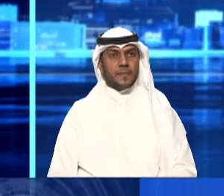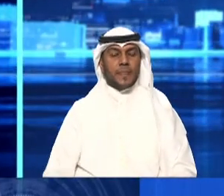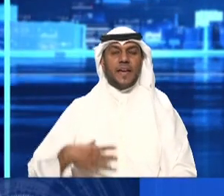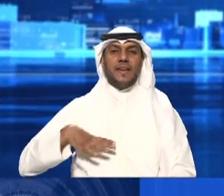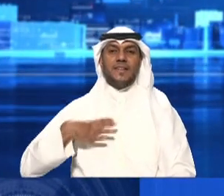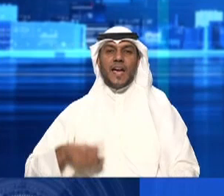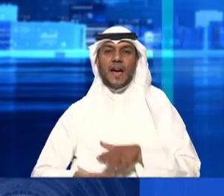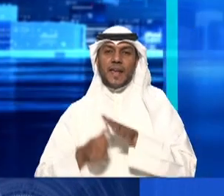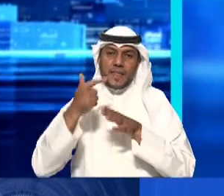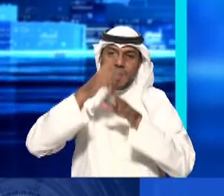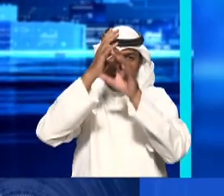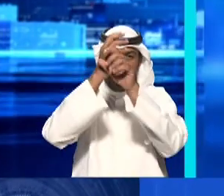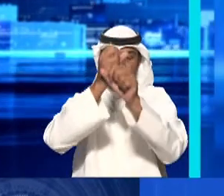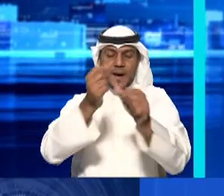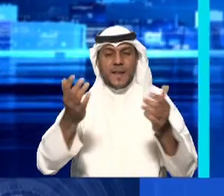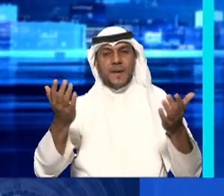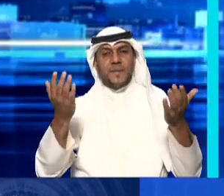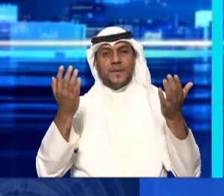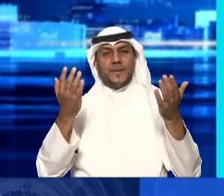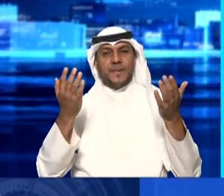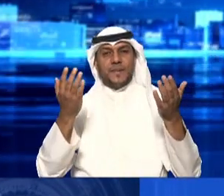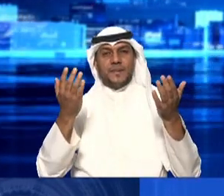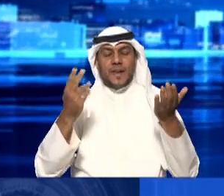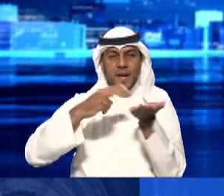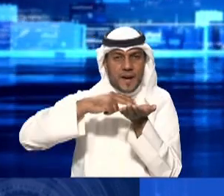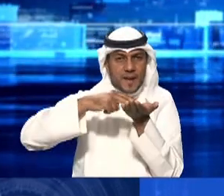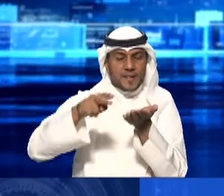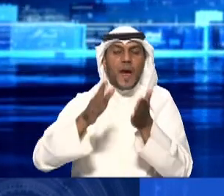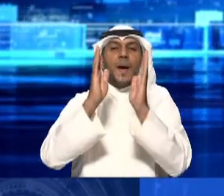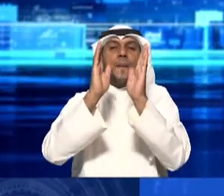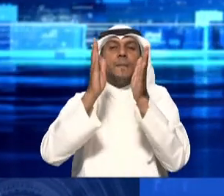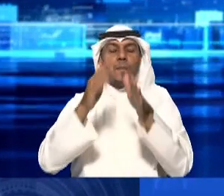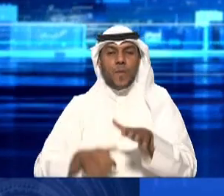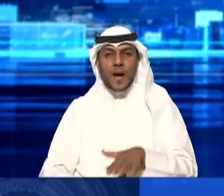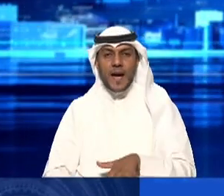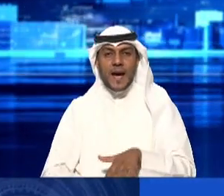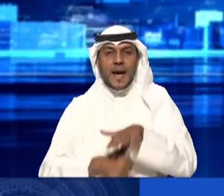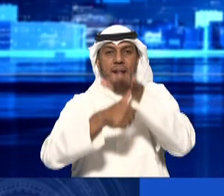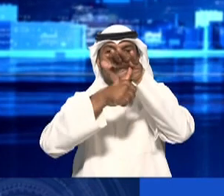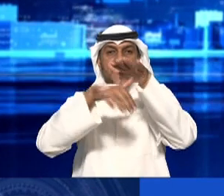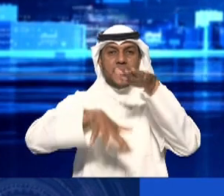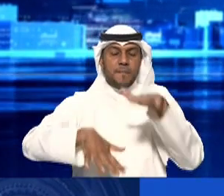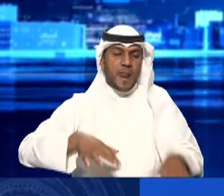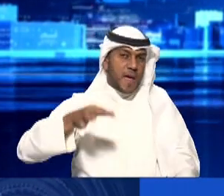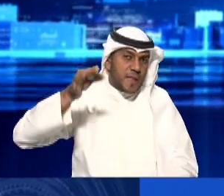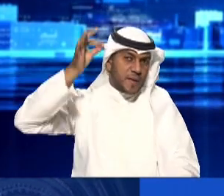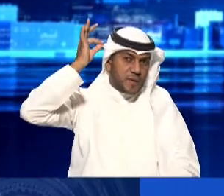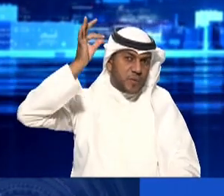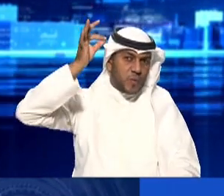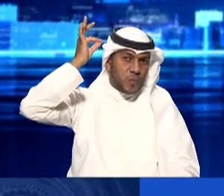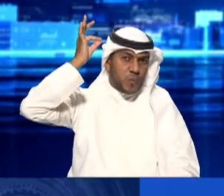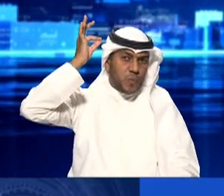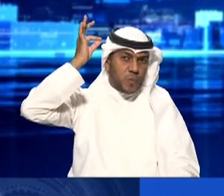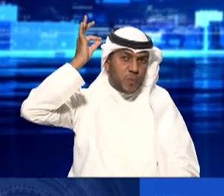بعث سمو ولي العهد الشيخ نواف الأحمد الجابر الصباح حفظه الله ببرقية تهنئة إلى فخامة الرئيس قيس سعيد